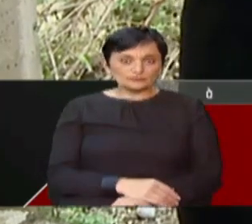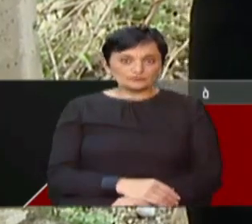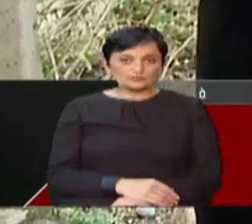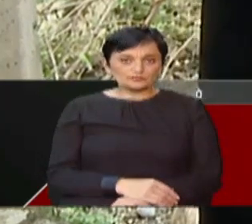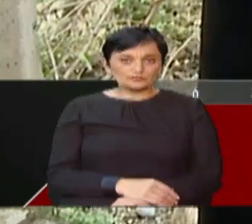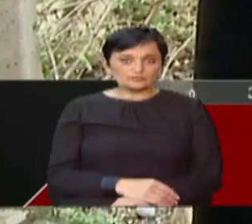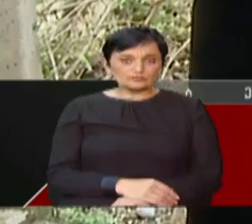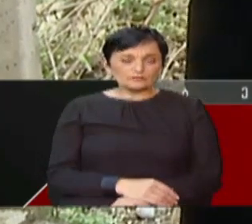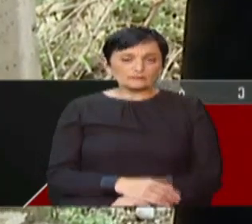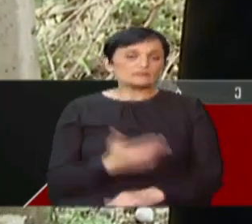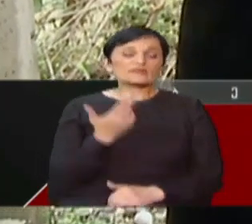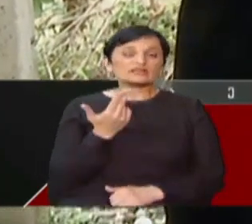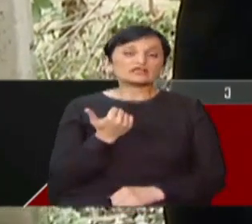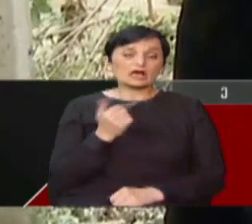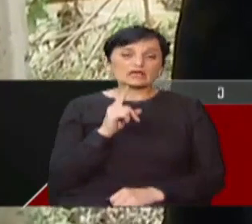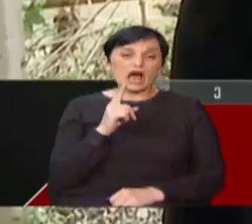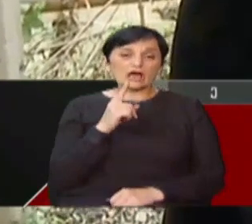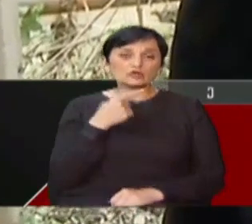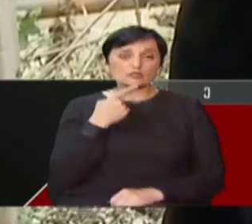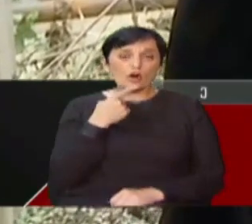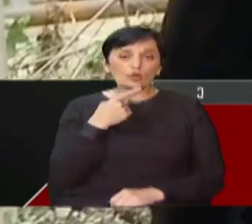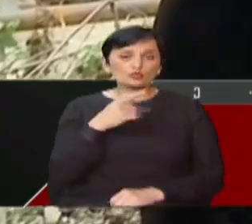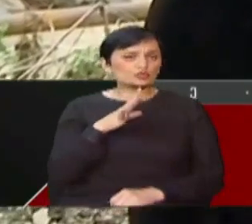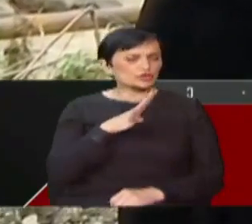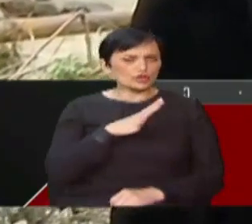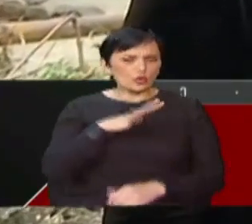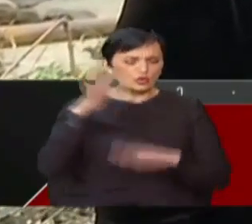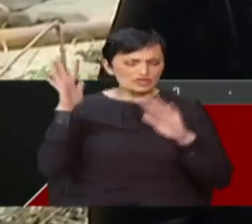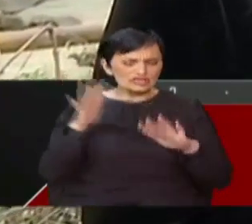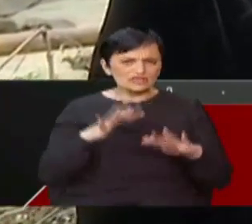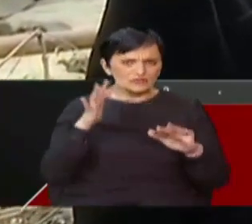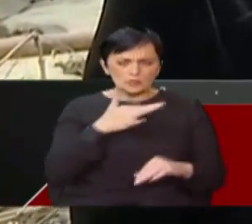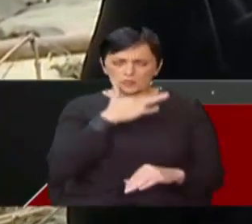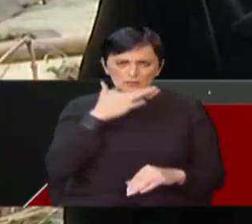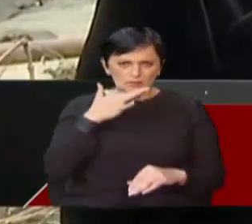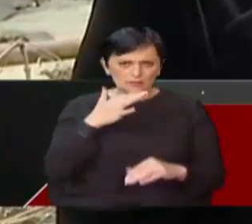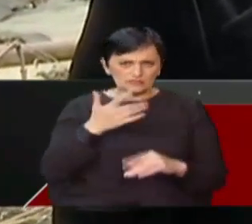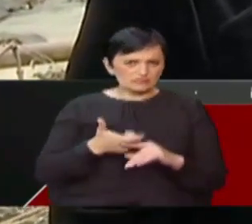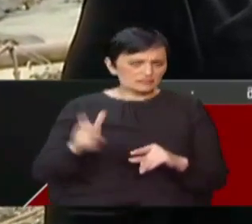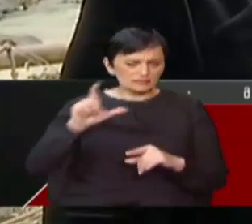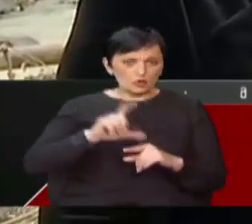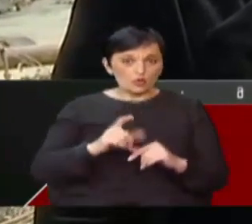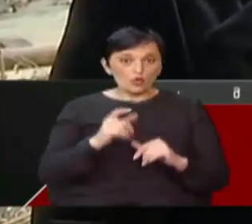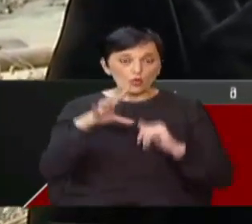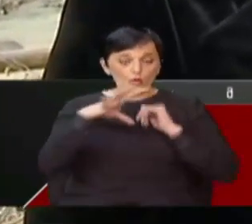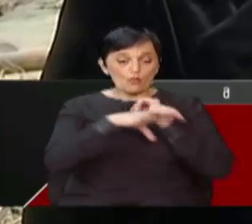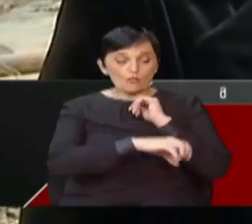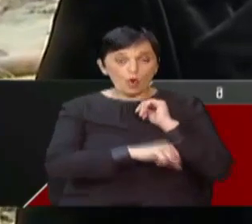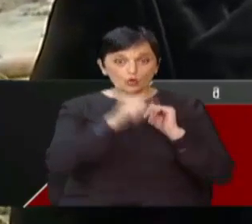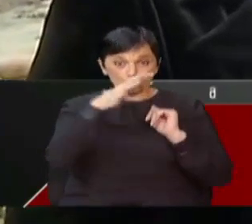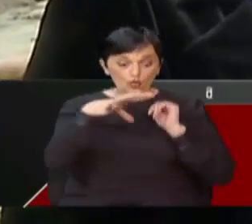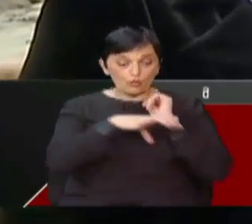მე დიახ, რა თქმა უნდა, ანუ ჭარბი ნალექი იყო მოსული ბოლო თვეების განმავლობაში, აი ეს განსაკუთრებით ბოლო